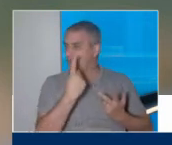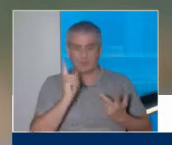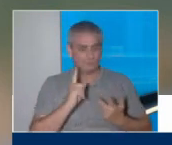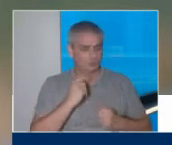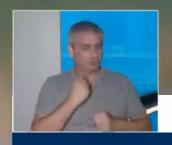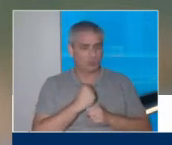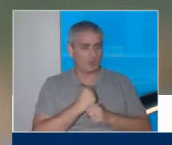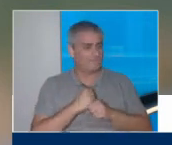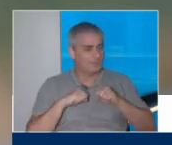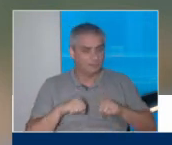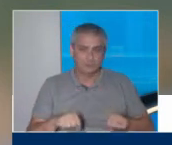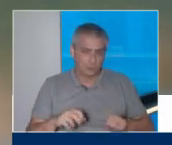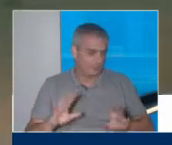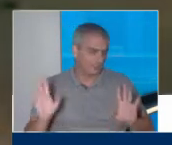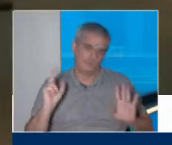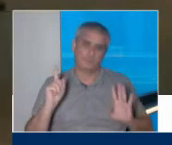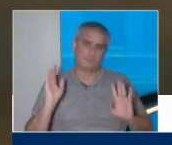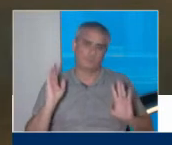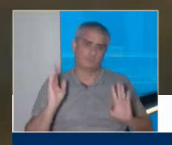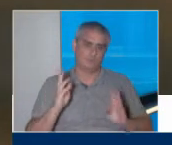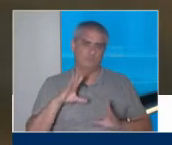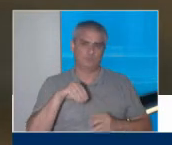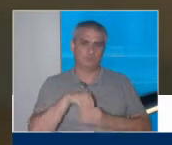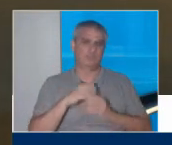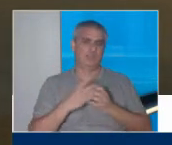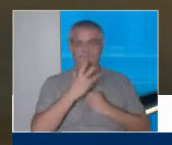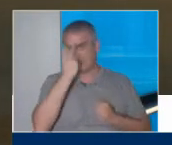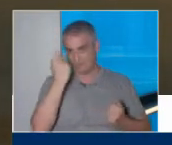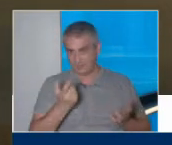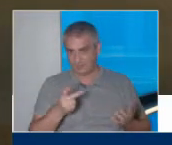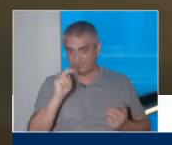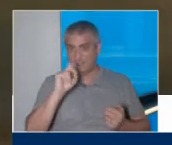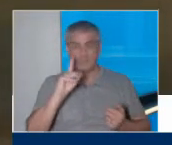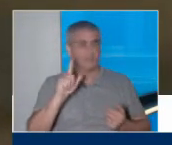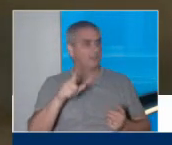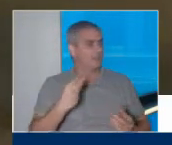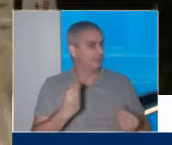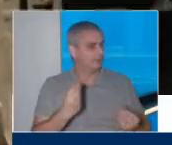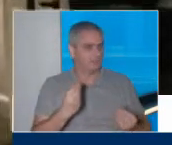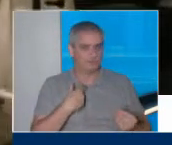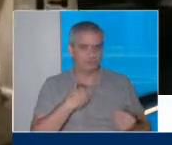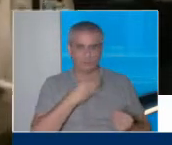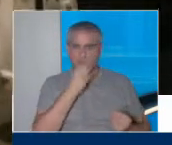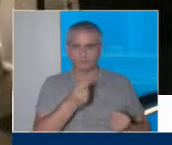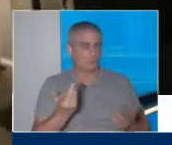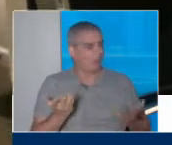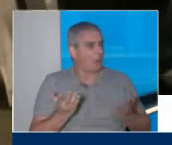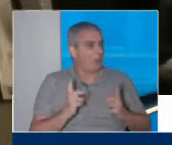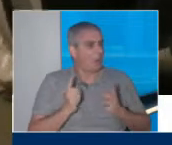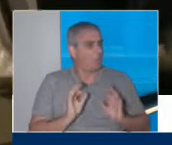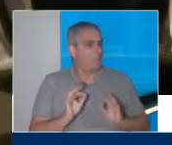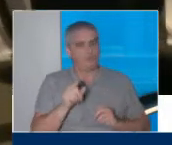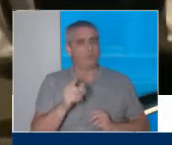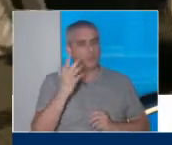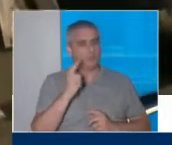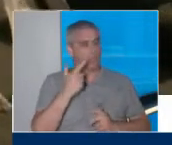שעובד בסופר, הוא על הכוונת בחברה הערבית. נידאל הקים... אז זהו, אז אני רוצה לשאול אותך, אלה, למה באמת הוא